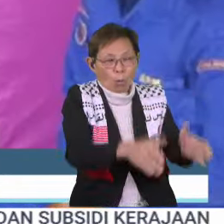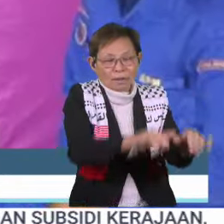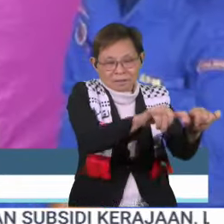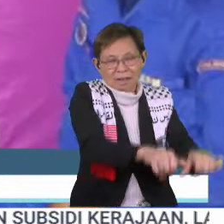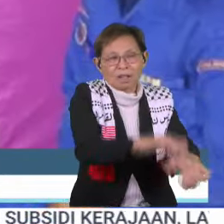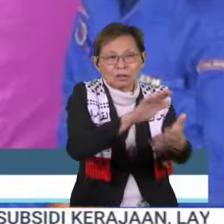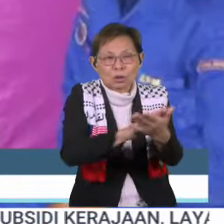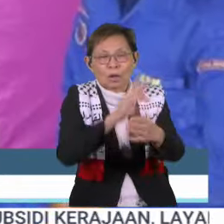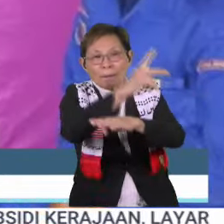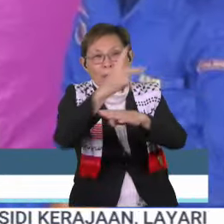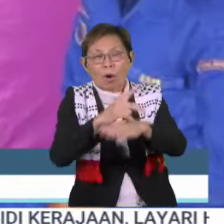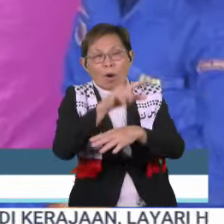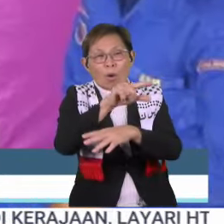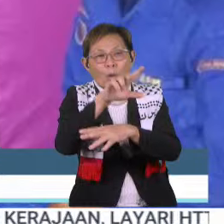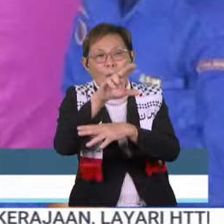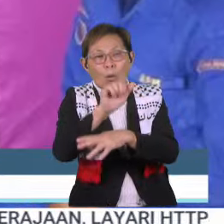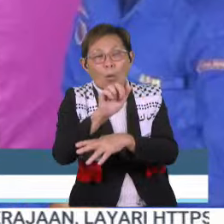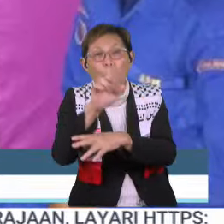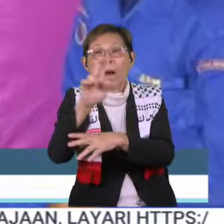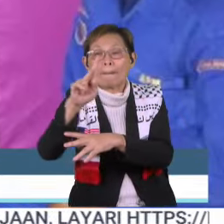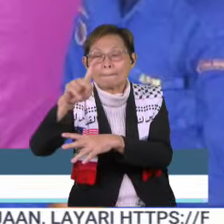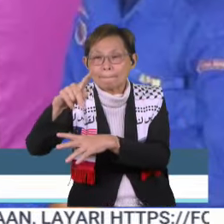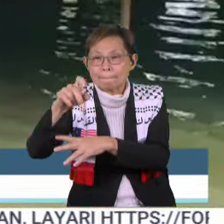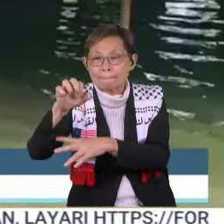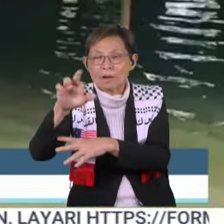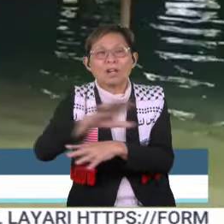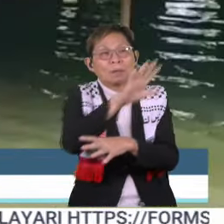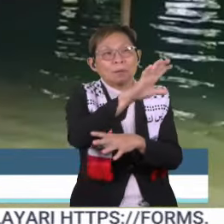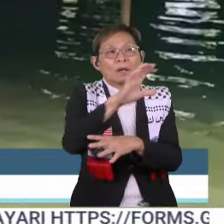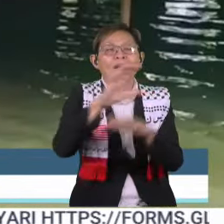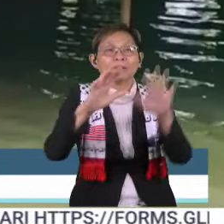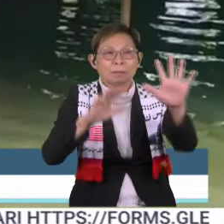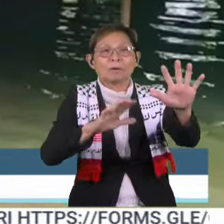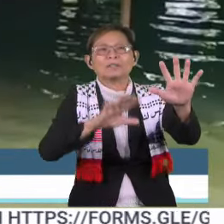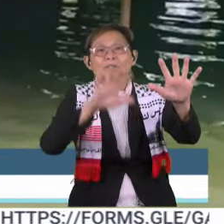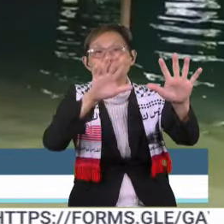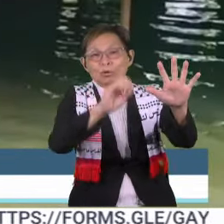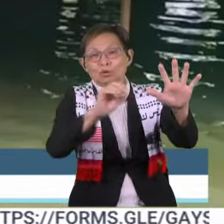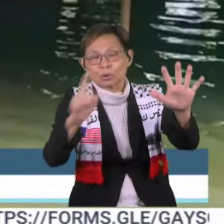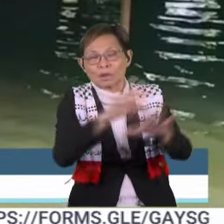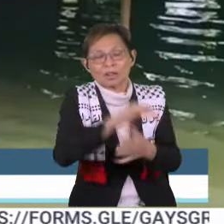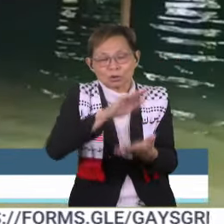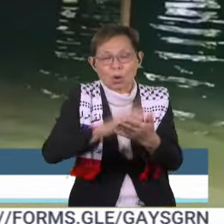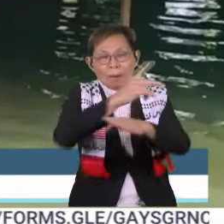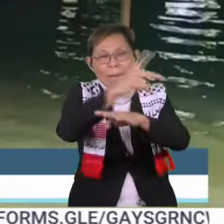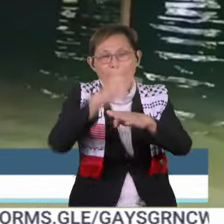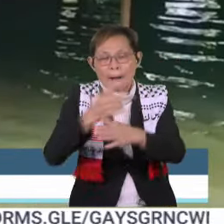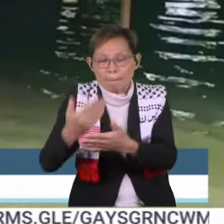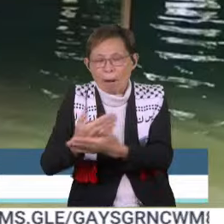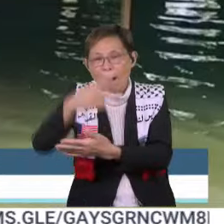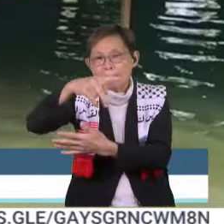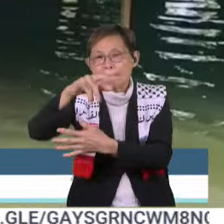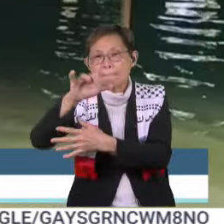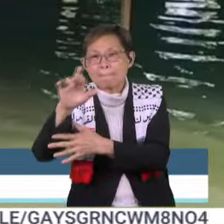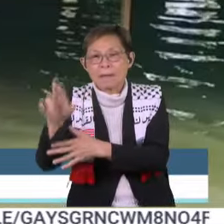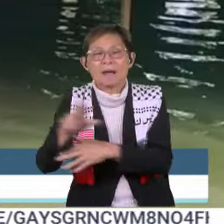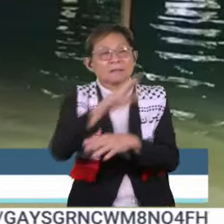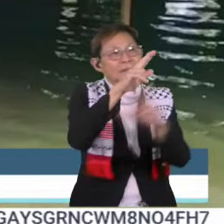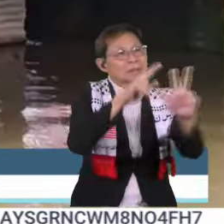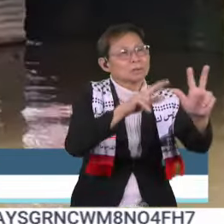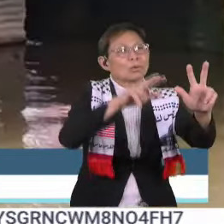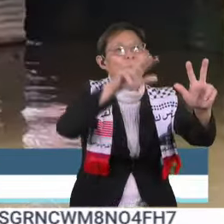Diikuti Sekolah Kebangsaan Gual Priok 501, Sekolah Kebangsaan Sri Kiambang 421 dan Sekolah Menengah Kebangsaan Baru Pial